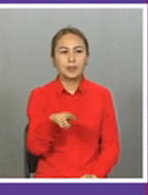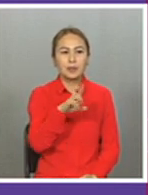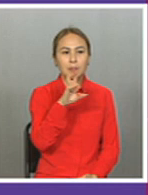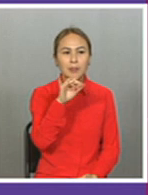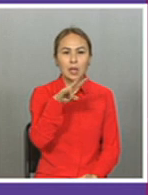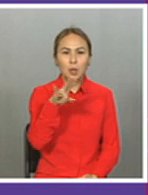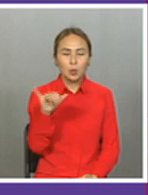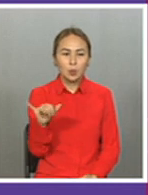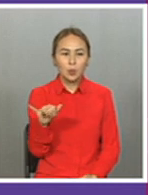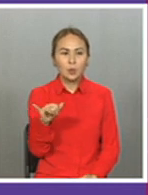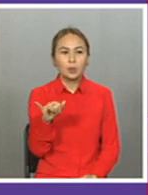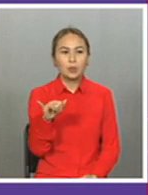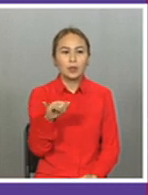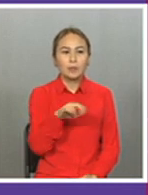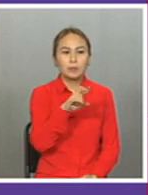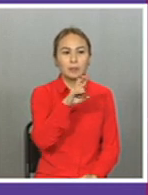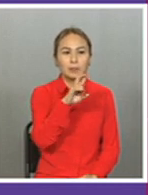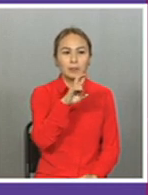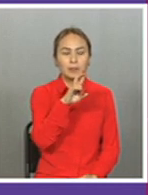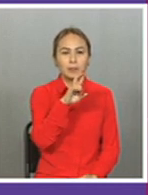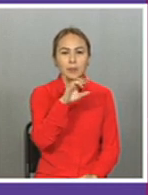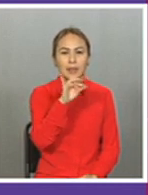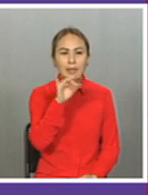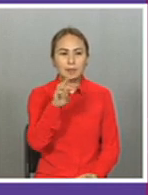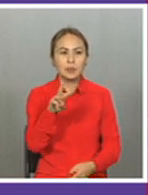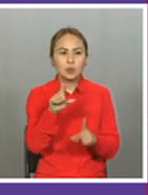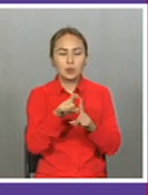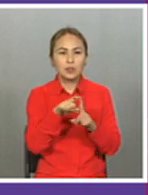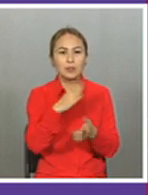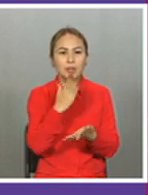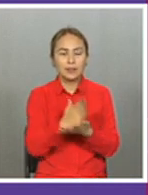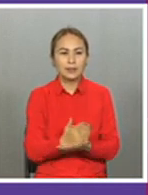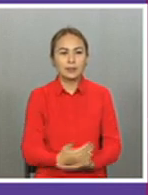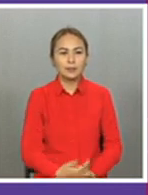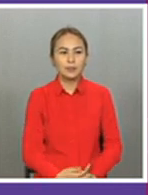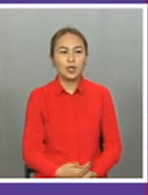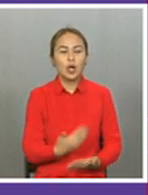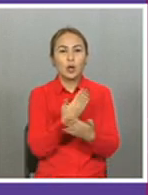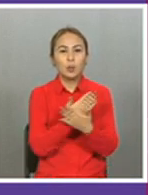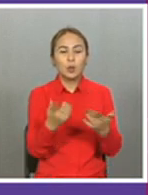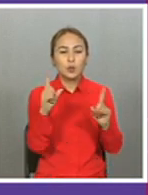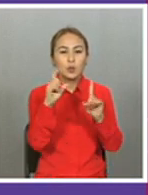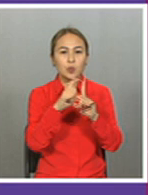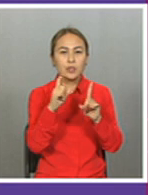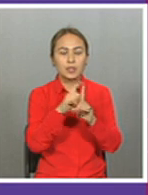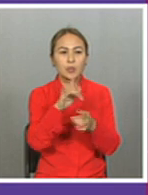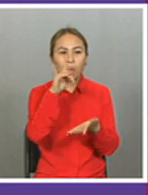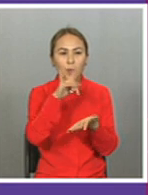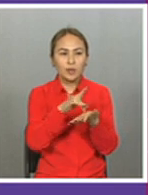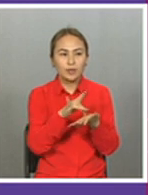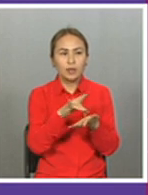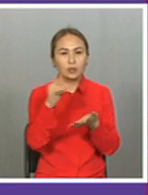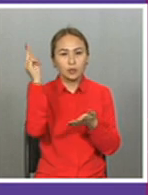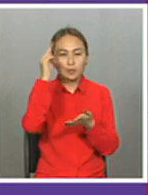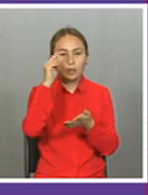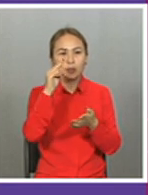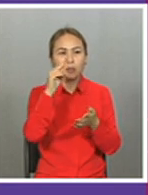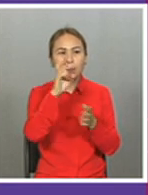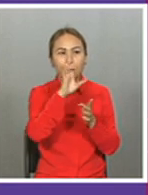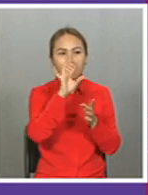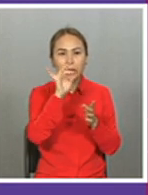білу, және тағы білім сөзі бар екен. Бұл сөздердің ортақ түбірі